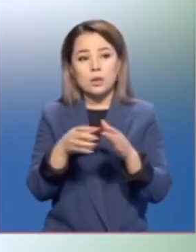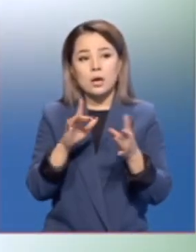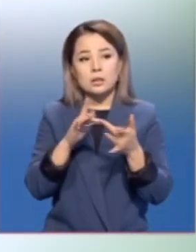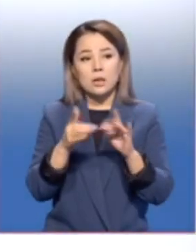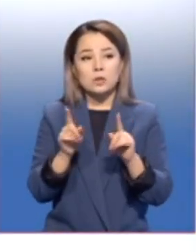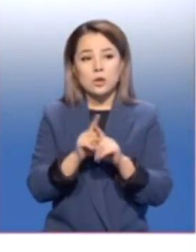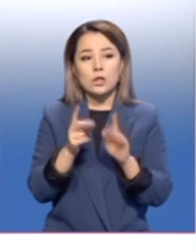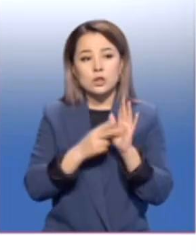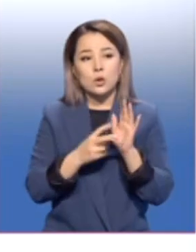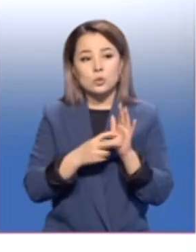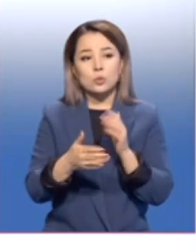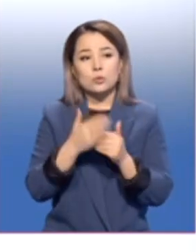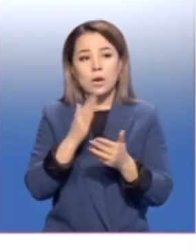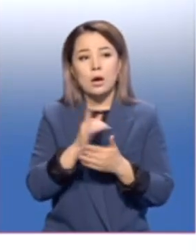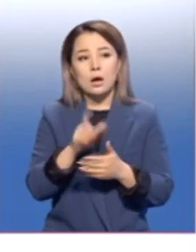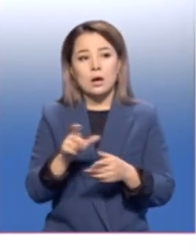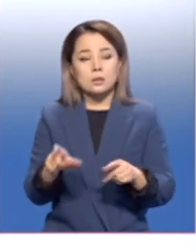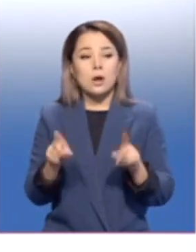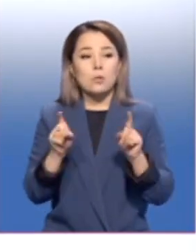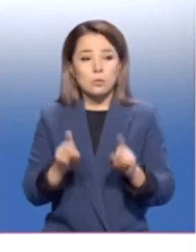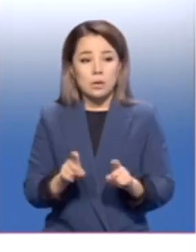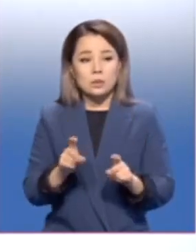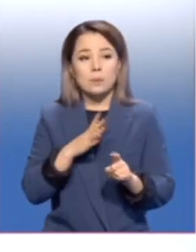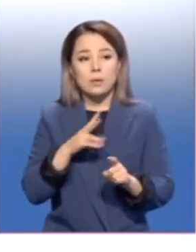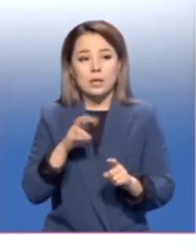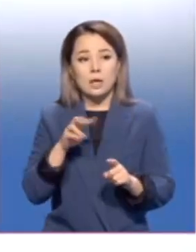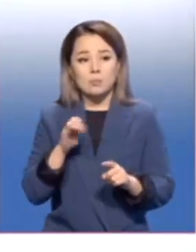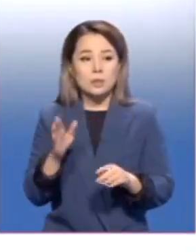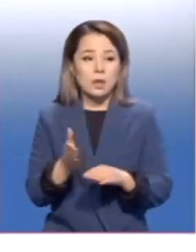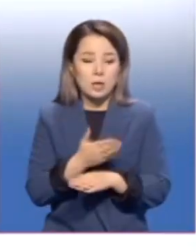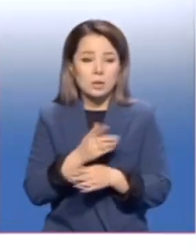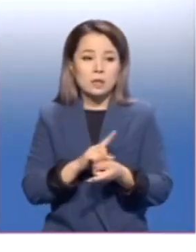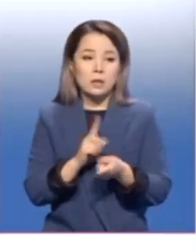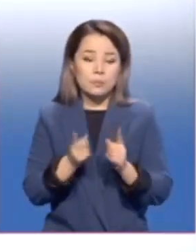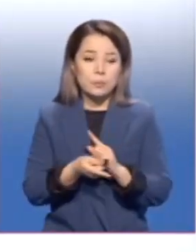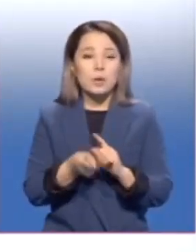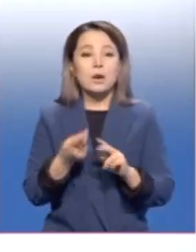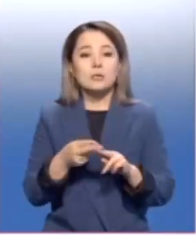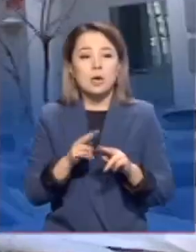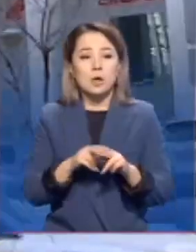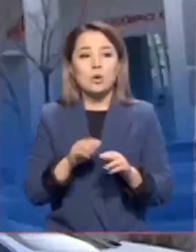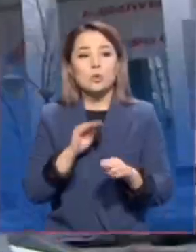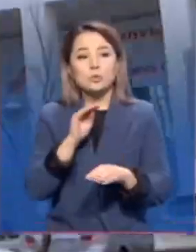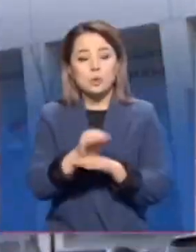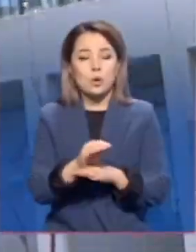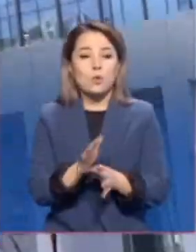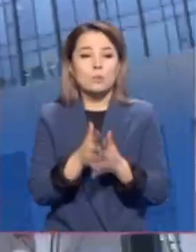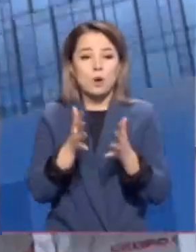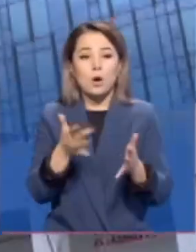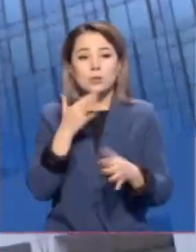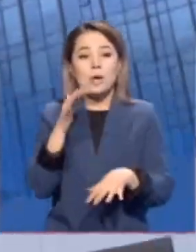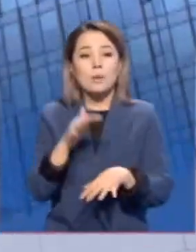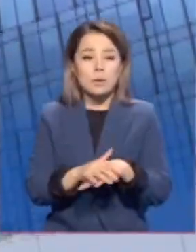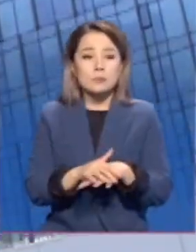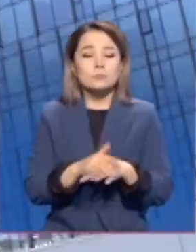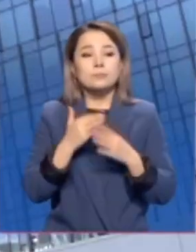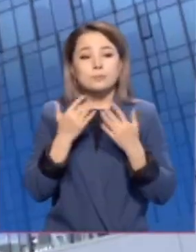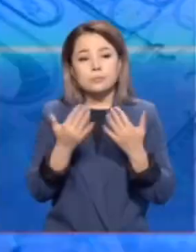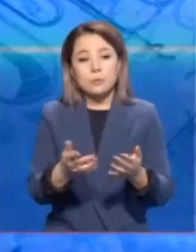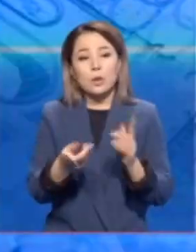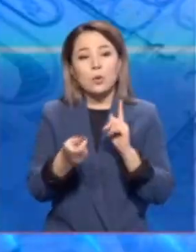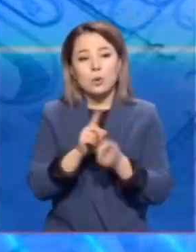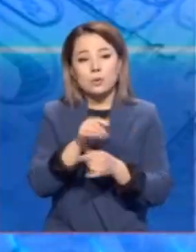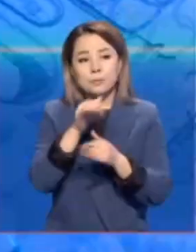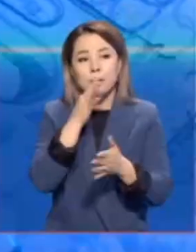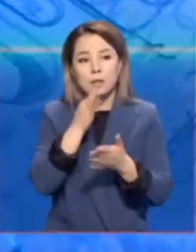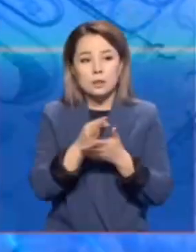өзінде 700-ге жуық адам отыр. Олар лимитті алып тастауды немесе бюджетті ұлғайтуды сұрайды. Ал Ұлттық банк шартты өзгертуге құлықты